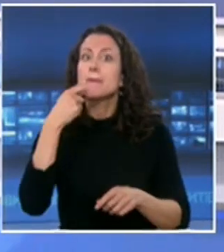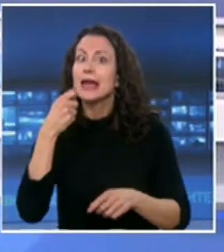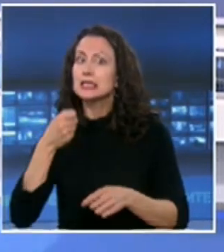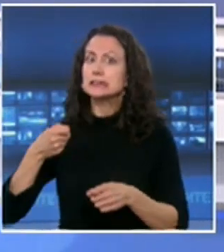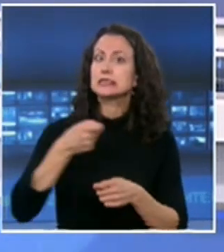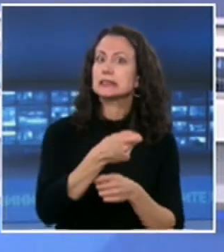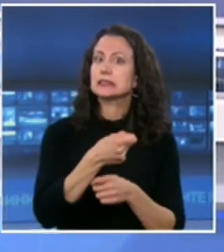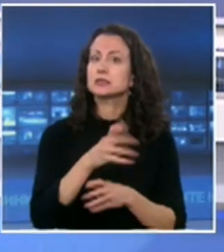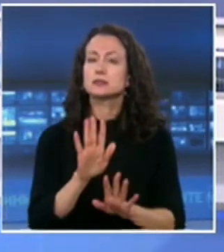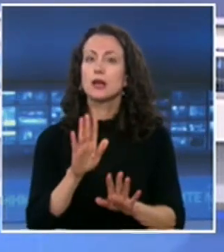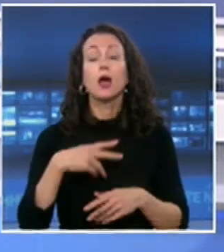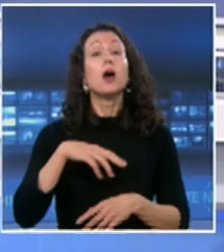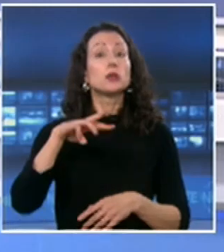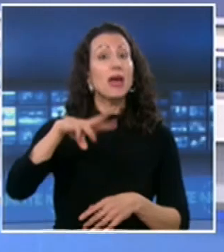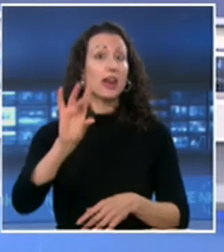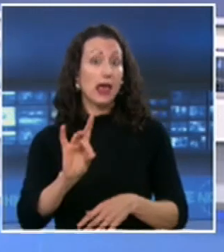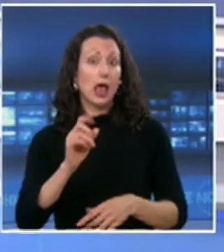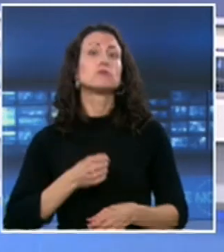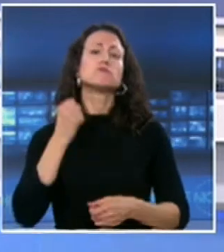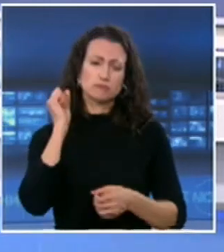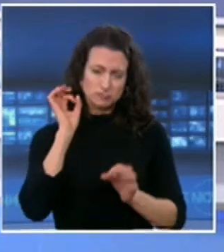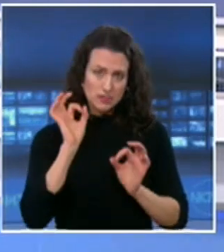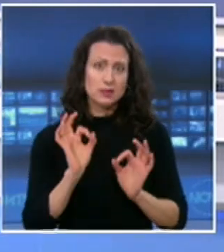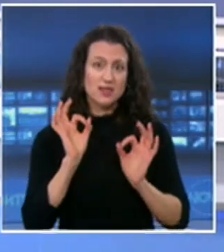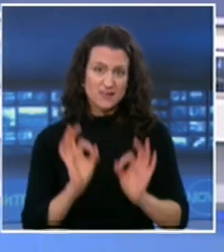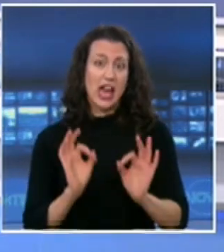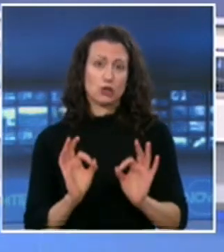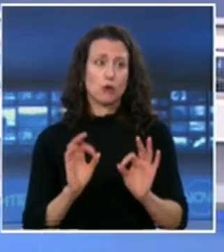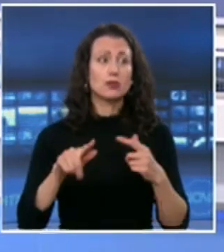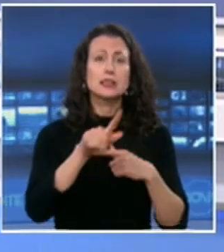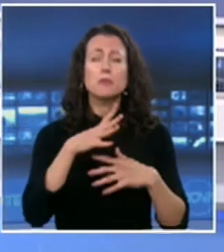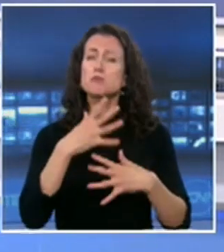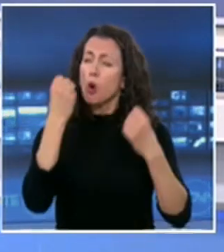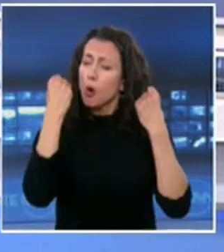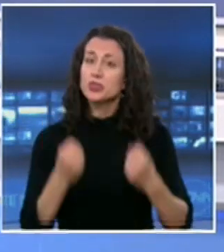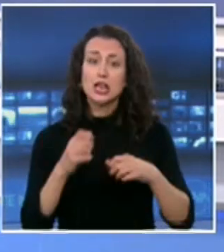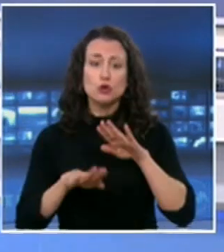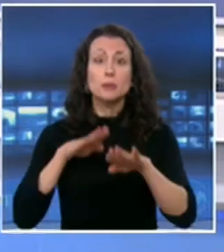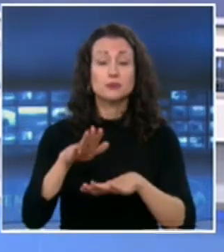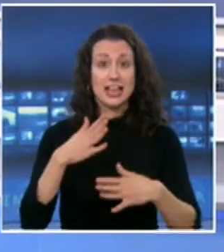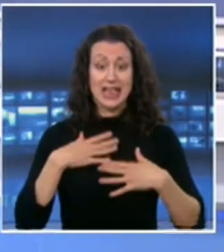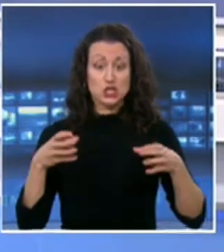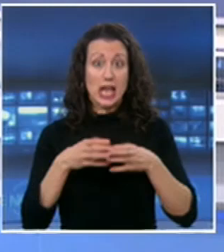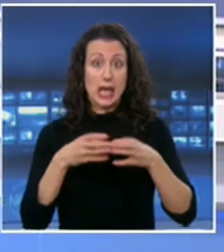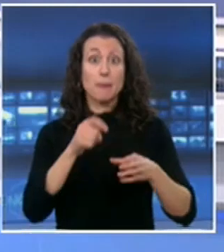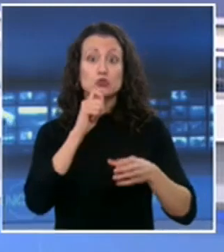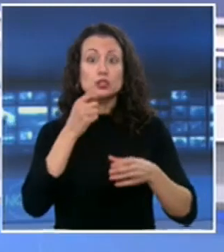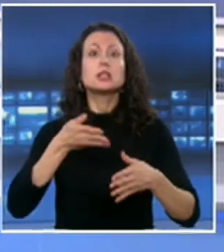От МВР потвърждават само, че в Сандански е извършено изключително тежко престъпление. Наш екип пътува към мястото на